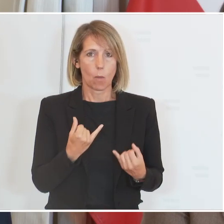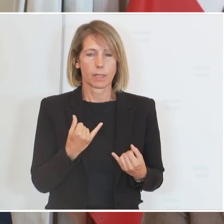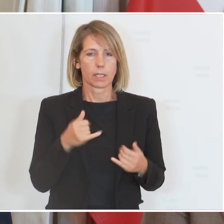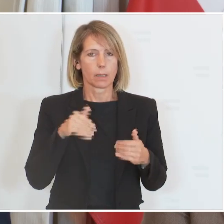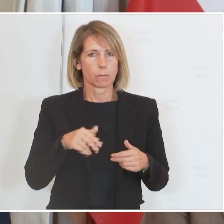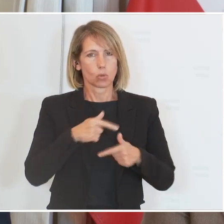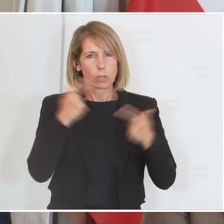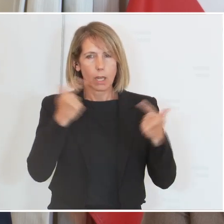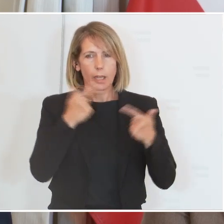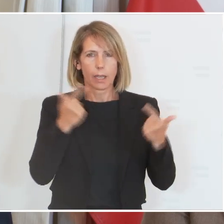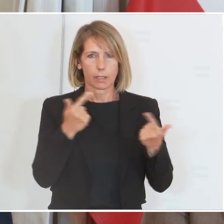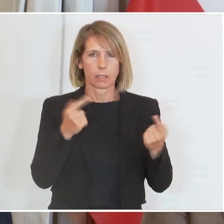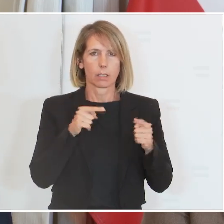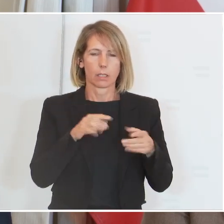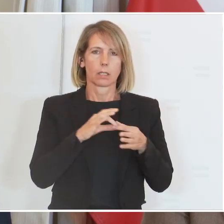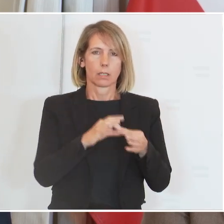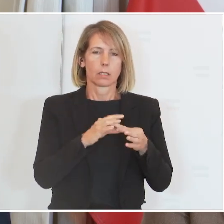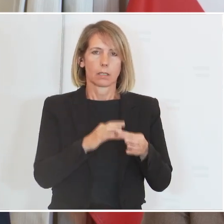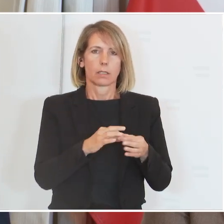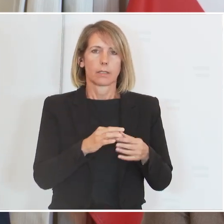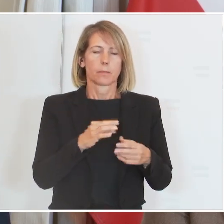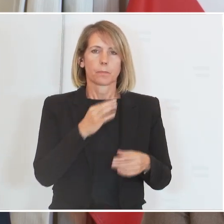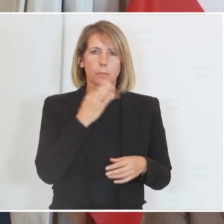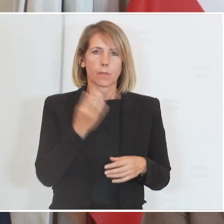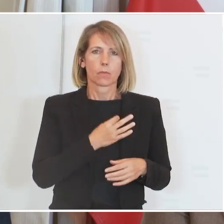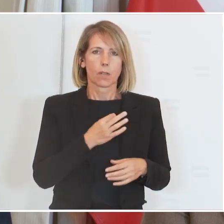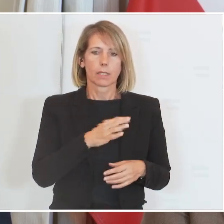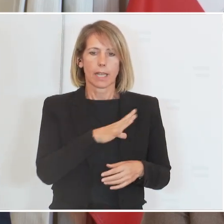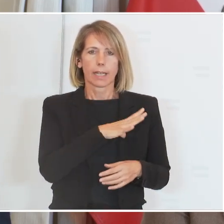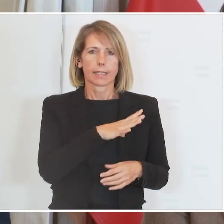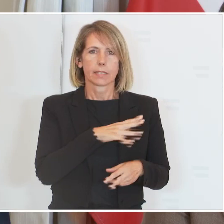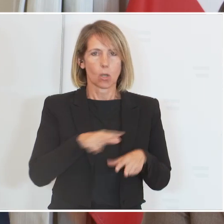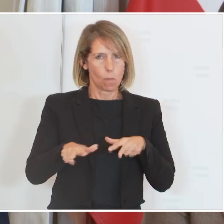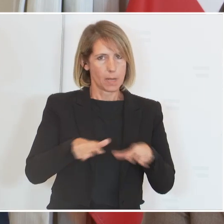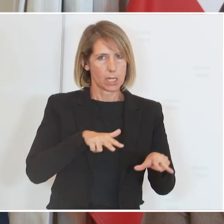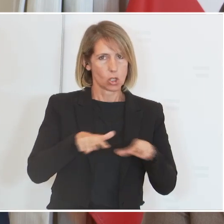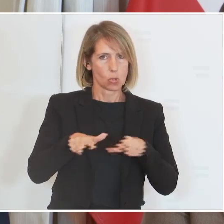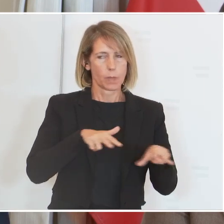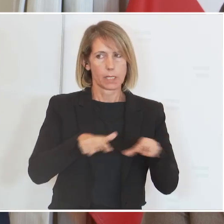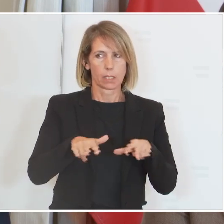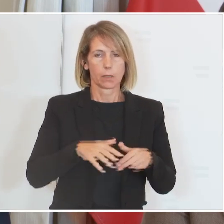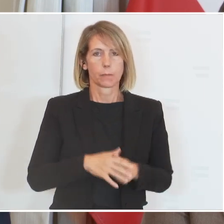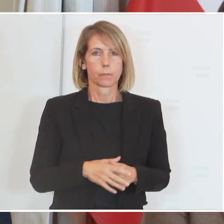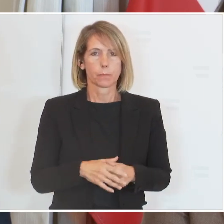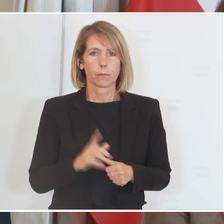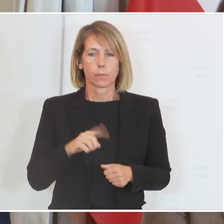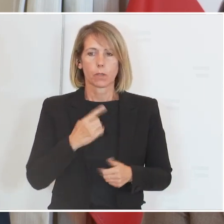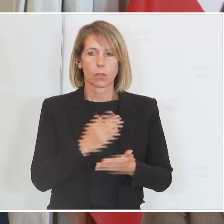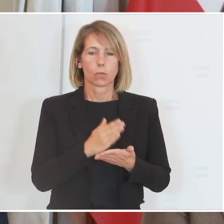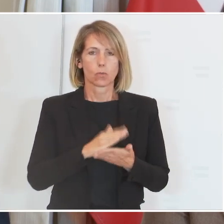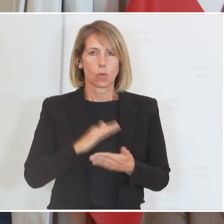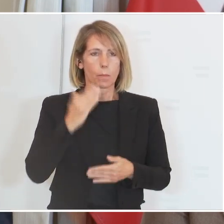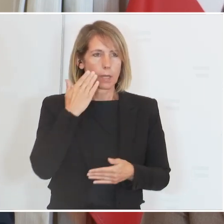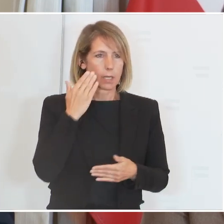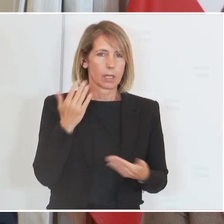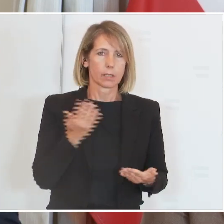geklärt werden muss, ist die Frage des Risikomanagements. Uns ist jetzt ja bekannt geworden, dass